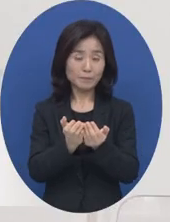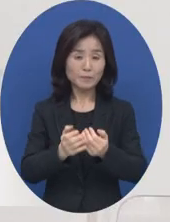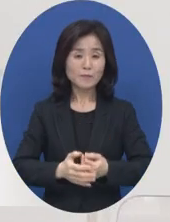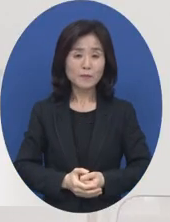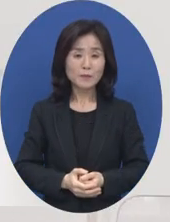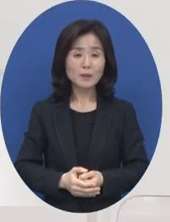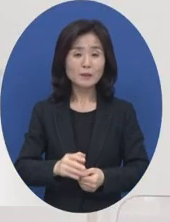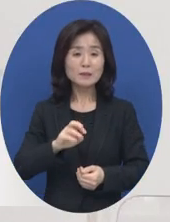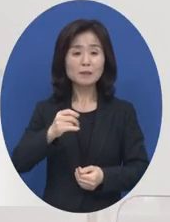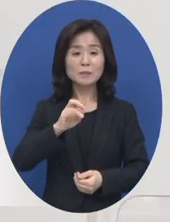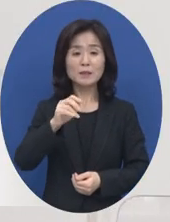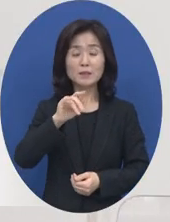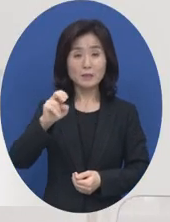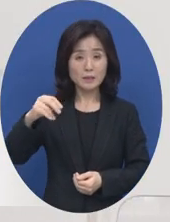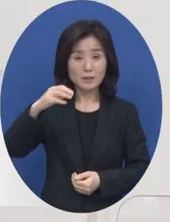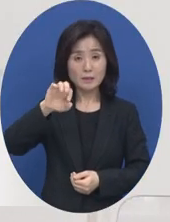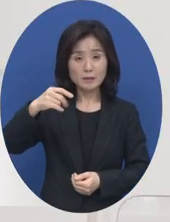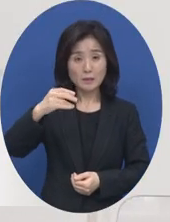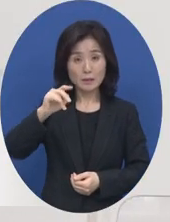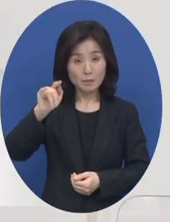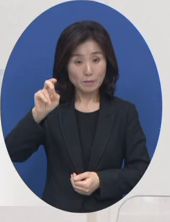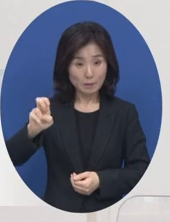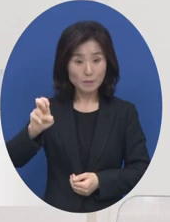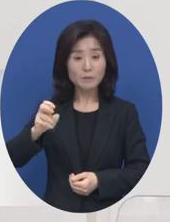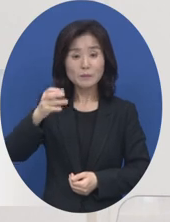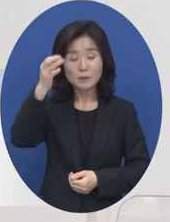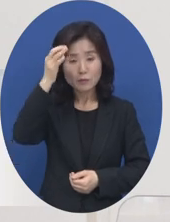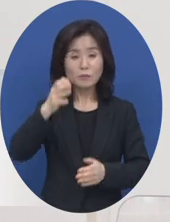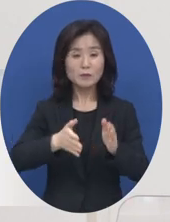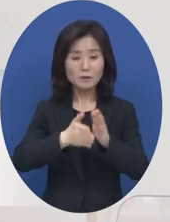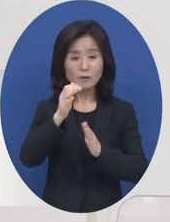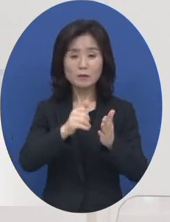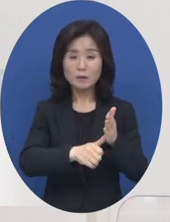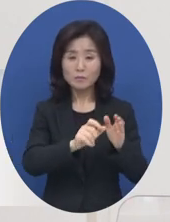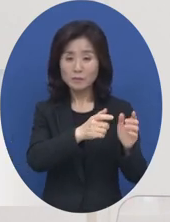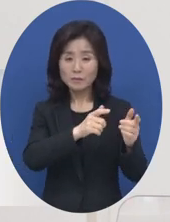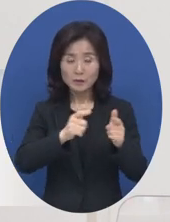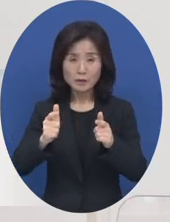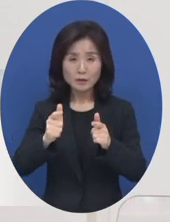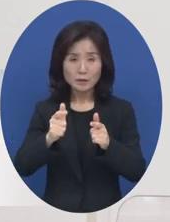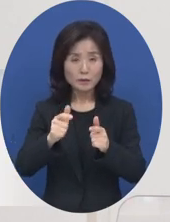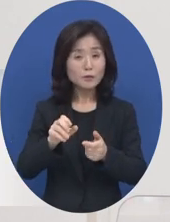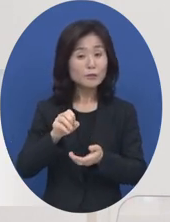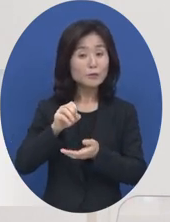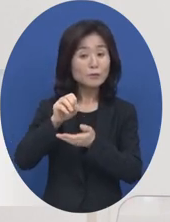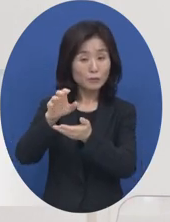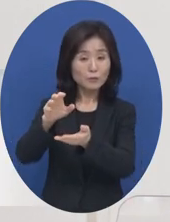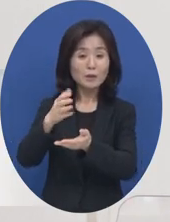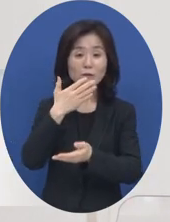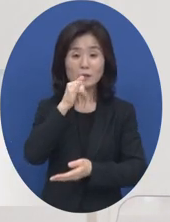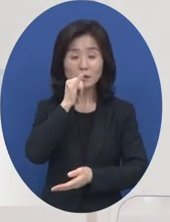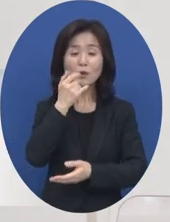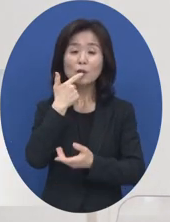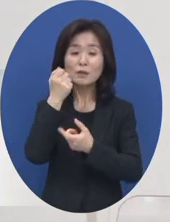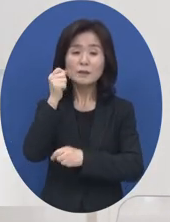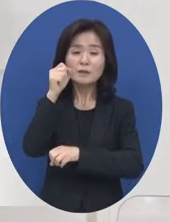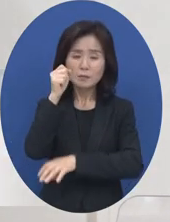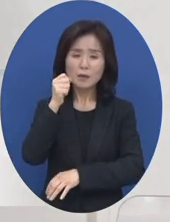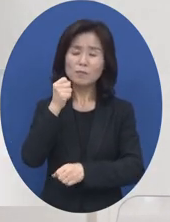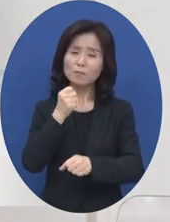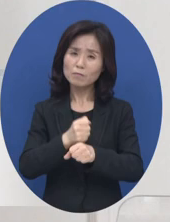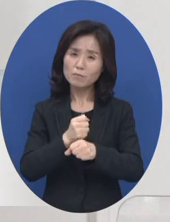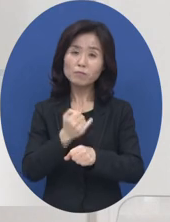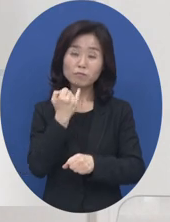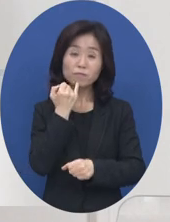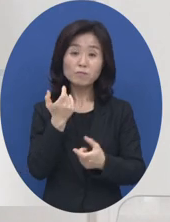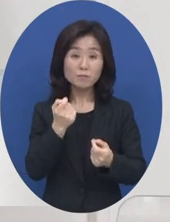스마트팜의 기술, 시설, 장비들을 대대적으로 좀 수출할 수 있는 그런 기반을 좀 쌓았으면